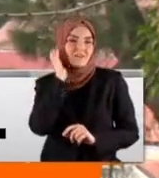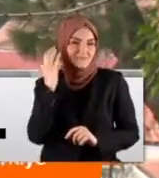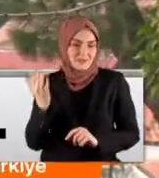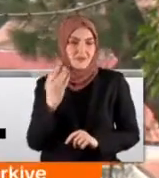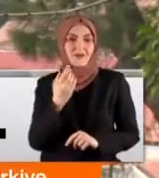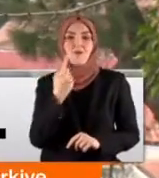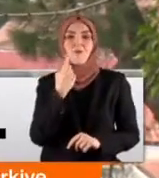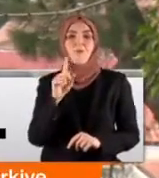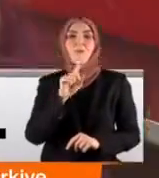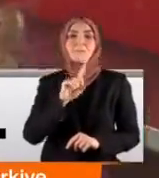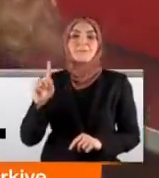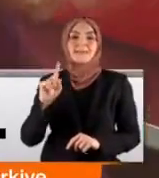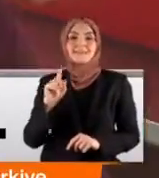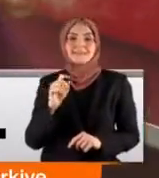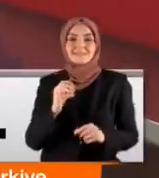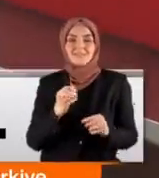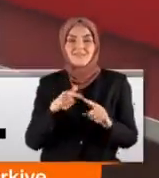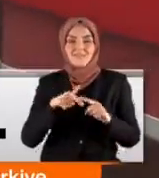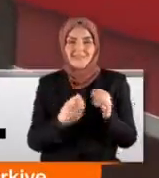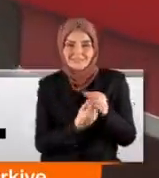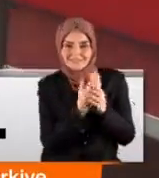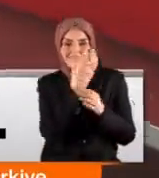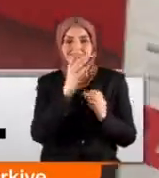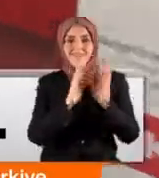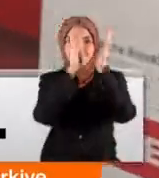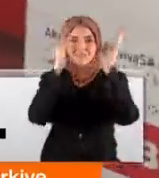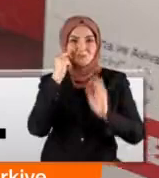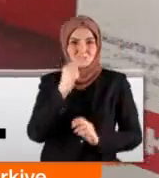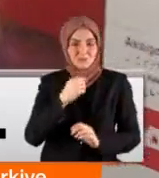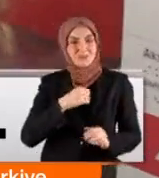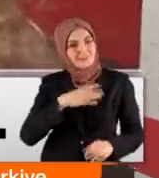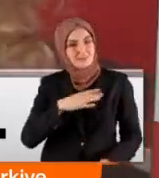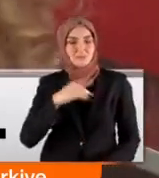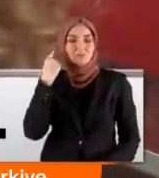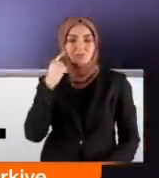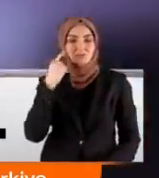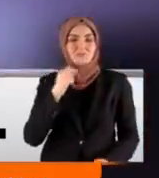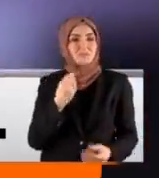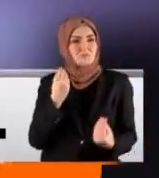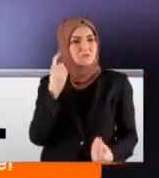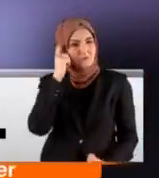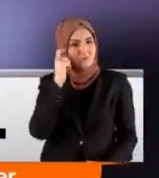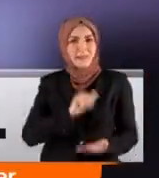kahkaha Korusu yaptıracağım bahşişini yapıldığında harfle düşünce Keşke herkes böyle şeyler ya